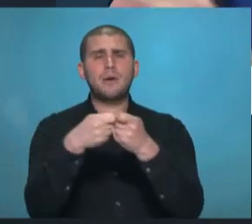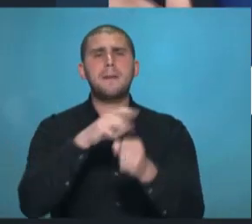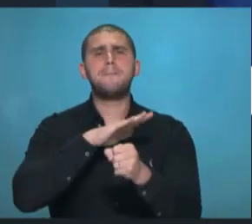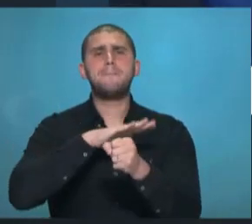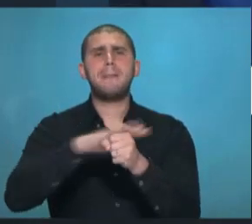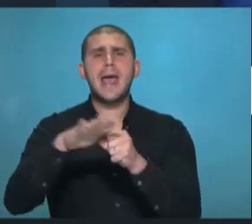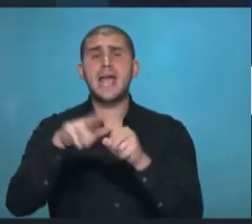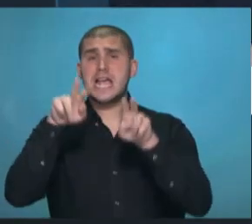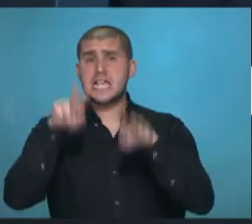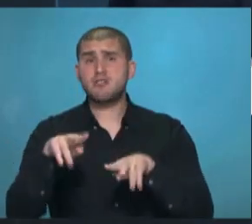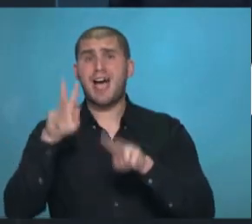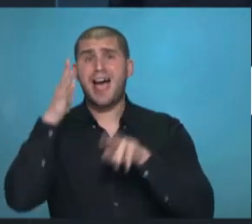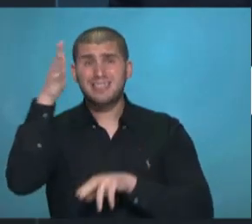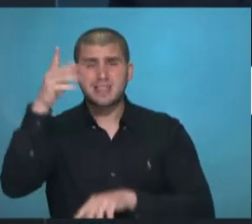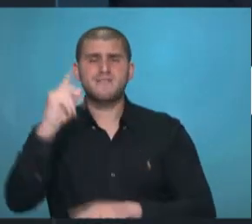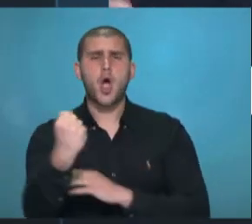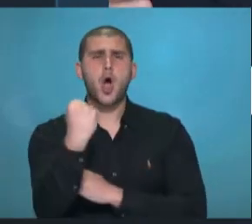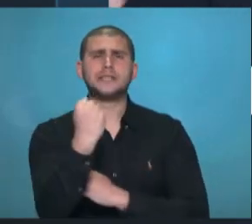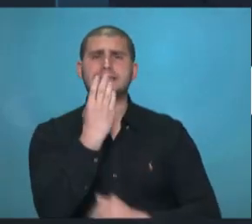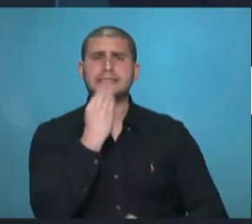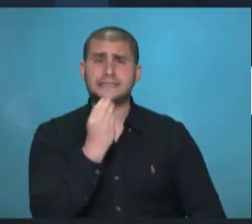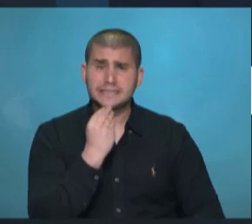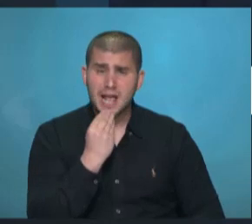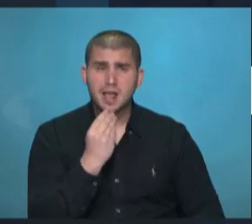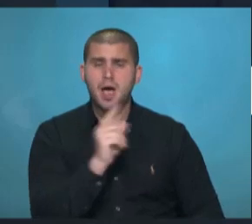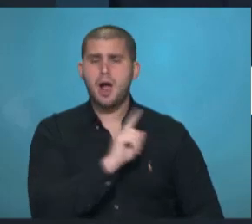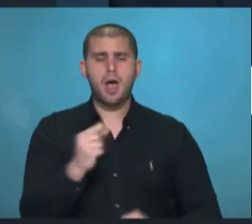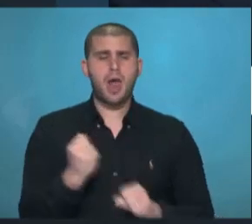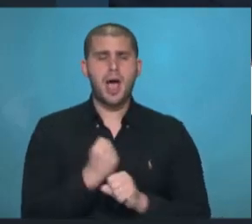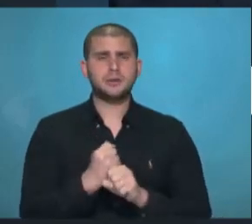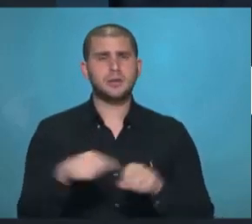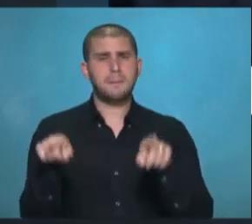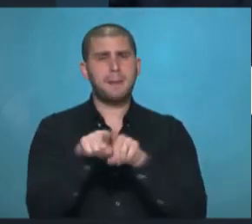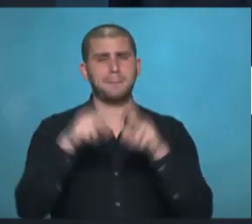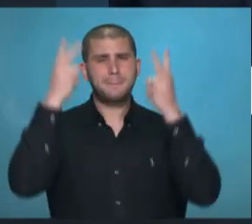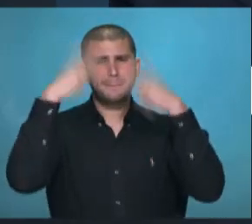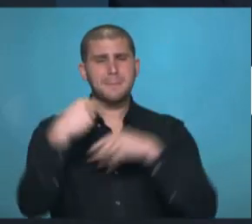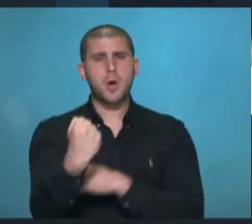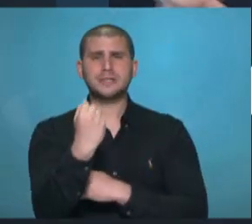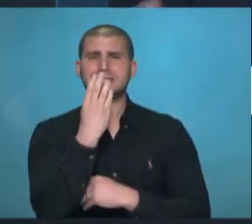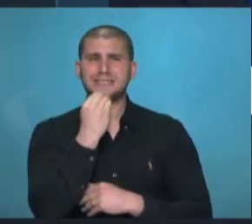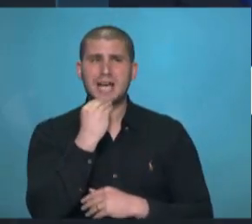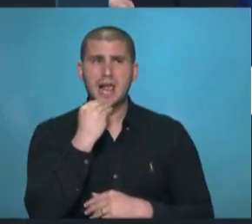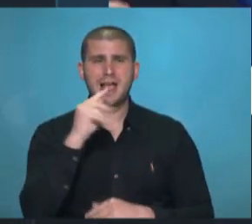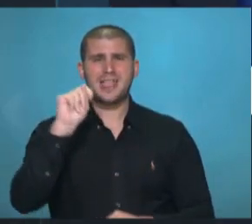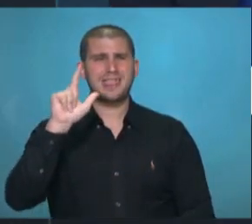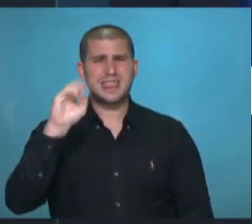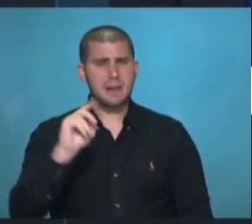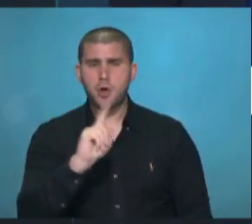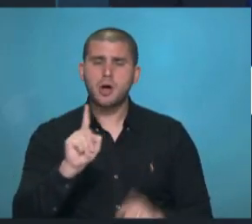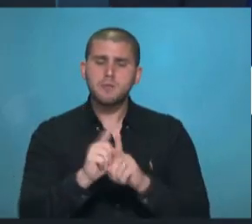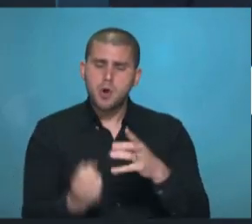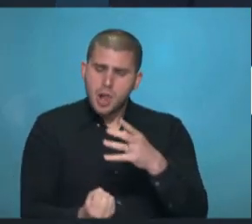בין יש עתיד לחוסן לישראל, ולא לעשות את אותו מתווה של חוסן לישראל תלם, אלא לייצר